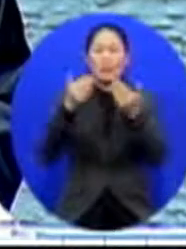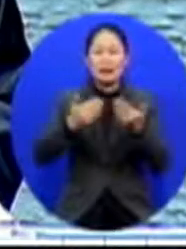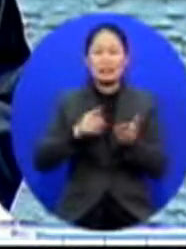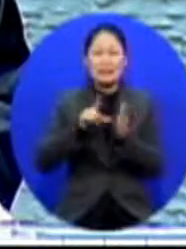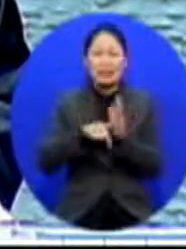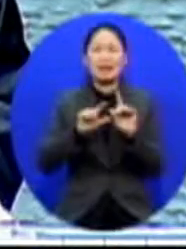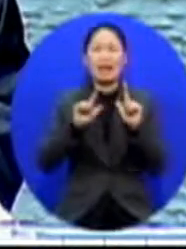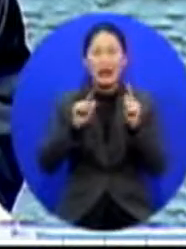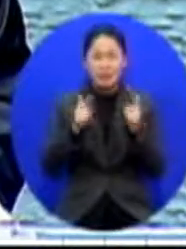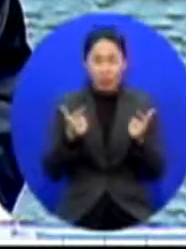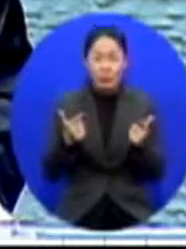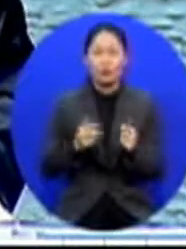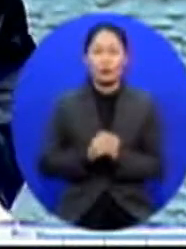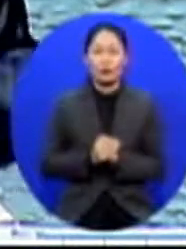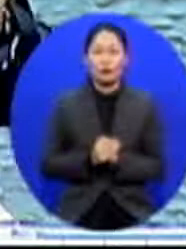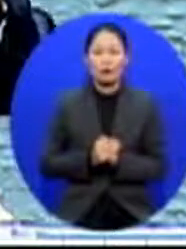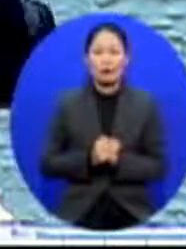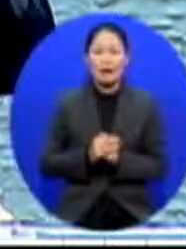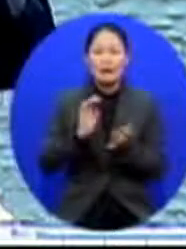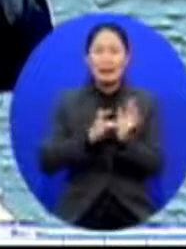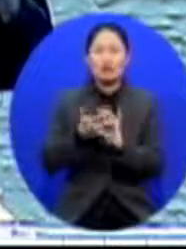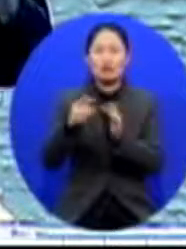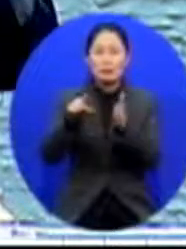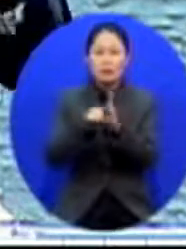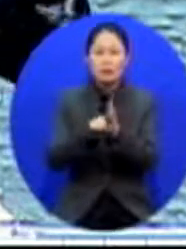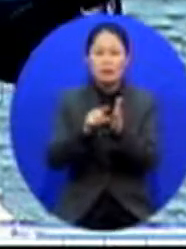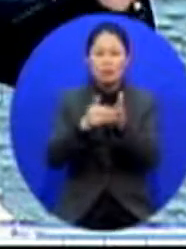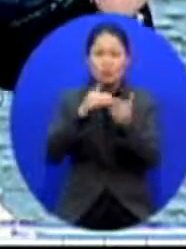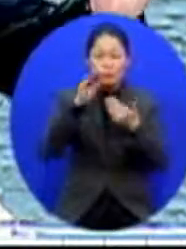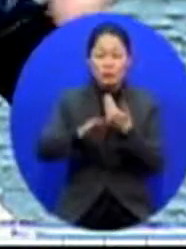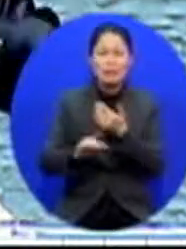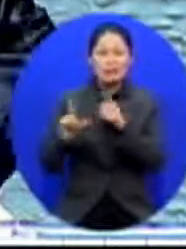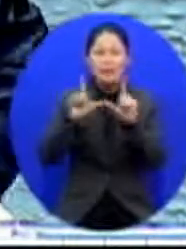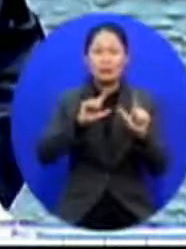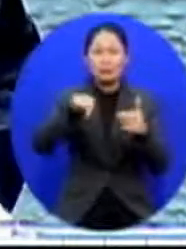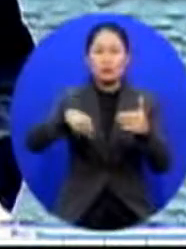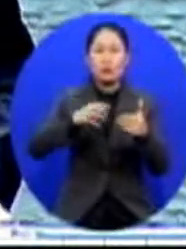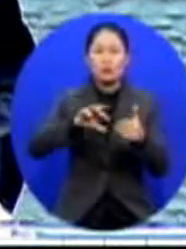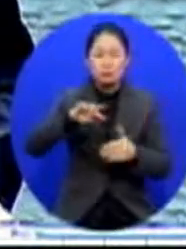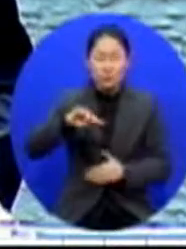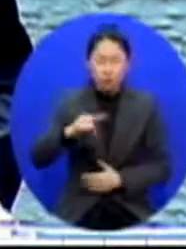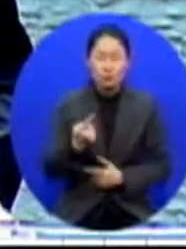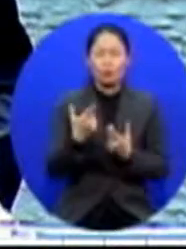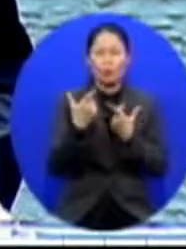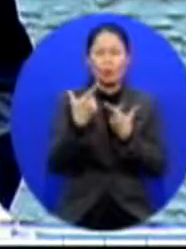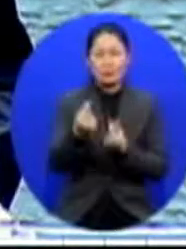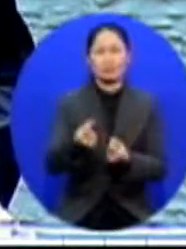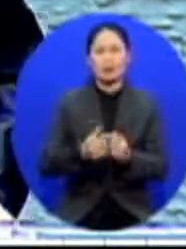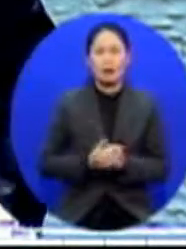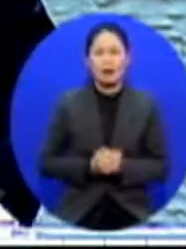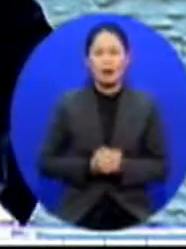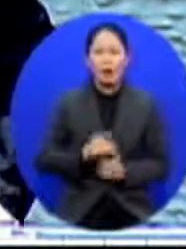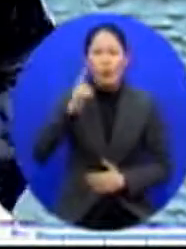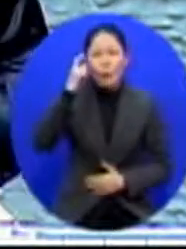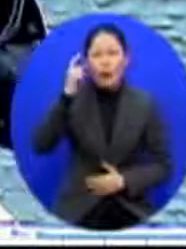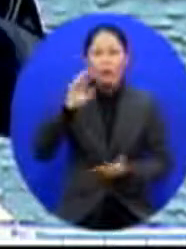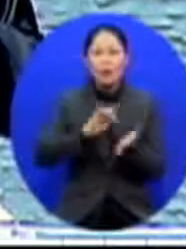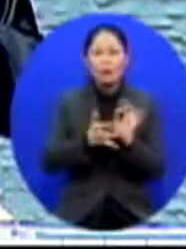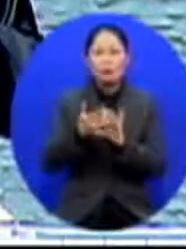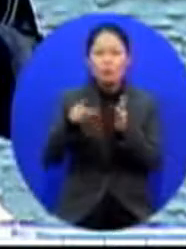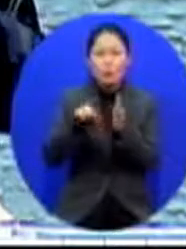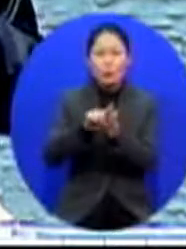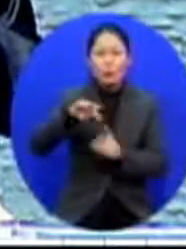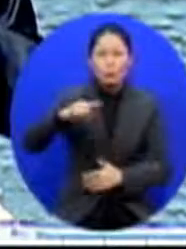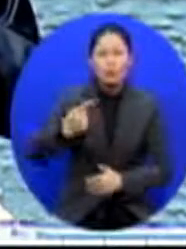아니고 예수 믿고 난 다음에 사는 삶 속에서도 똑같습니다 왜 예수를 믿고 도